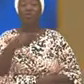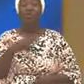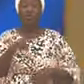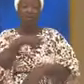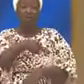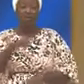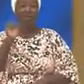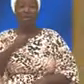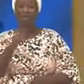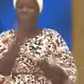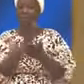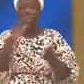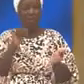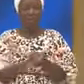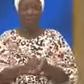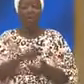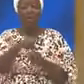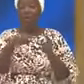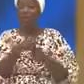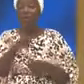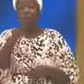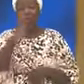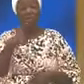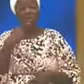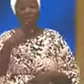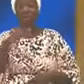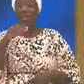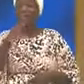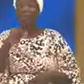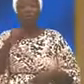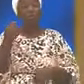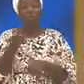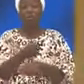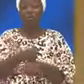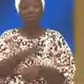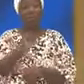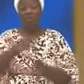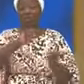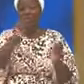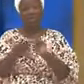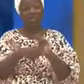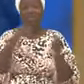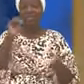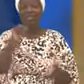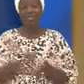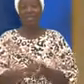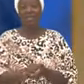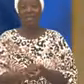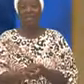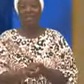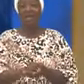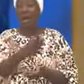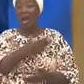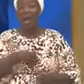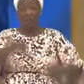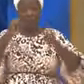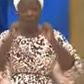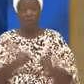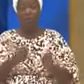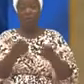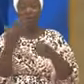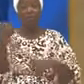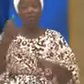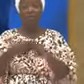peut arrêter ça quand je dis je le ferai aucune pièce ne peut le changer cela la puissance est